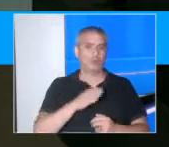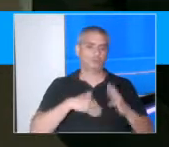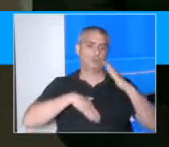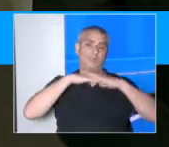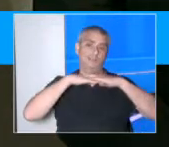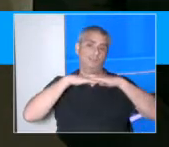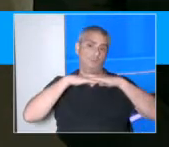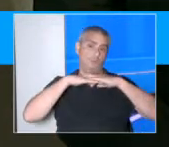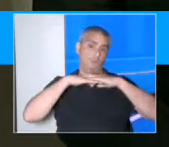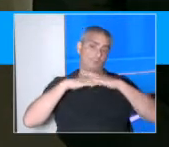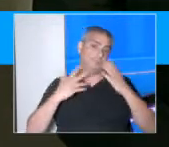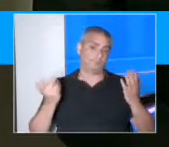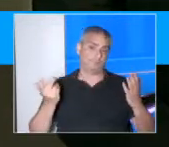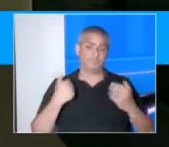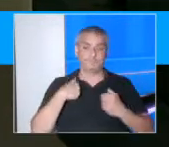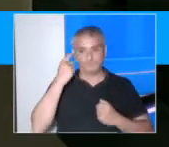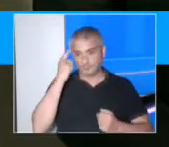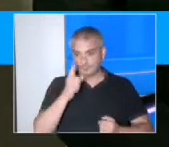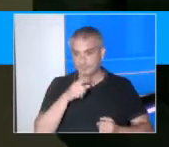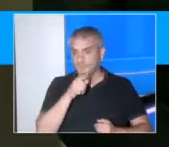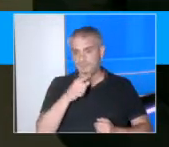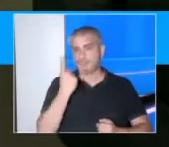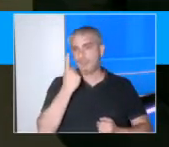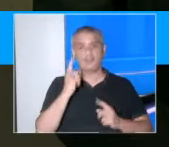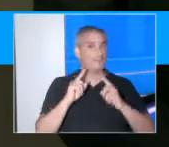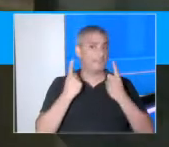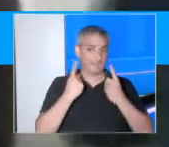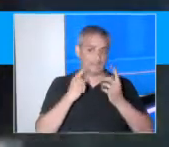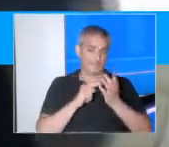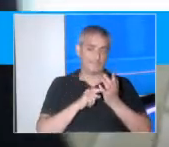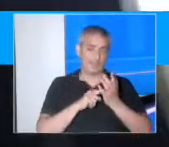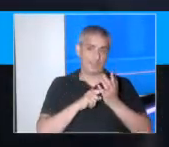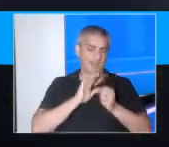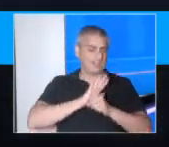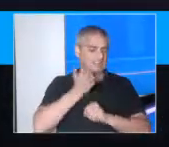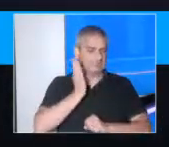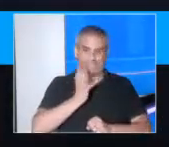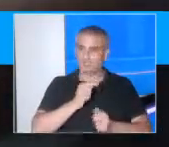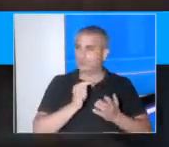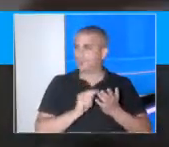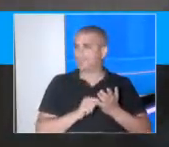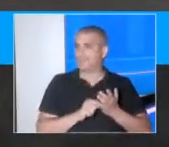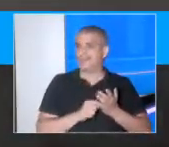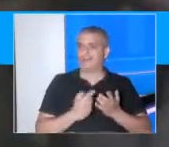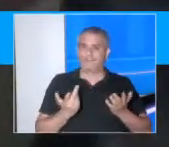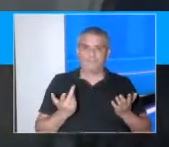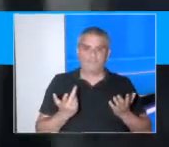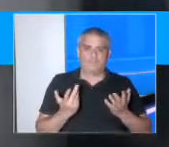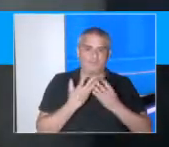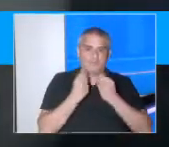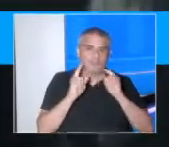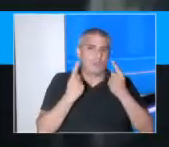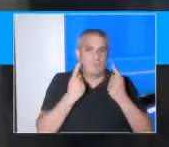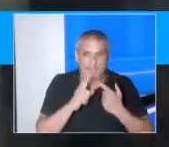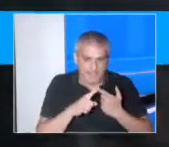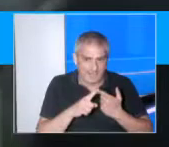מקסימום, ואני חושבת שזה אחד המקרים בגלל האכזריות, בגלל ריבוי